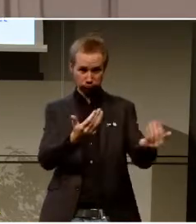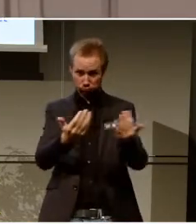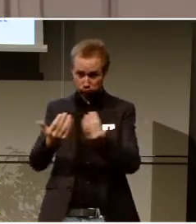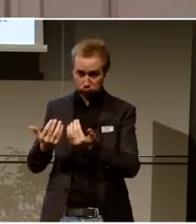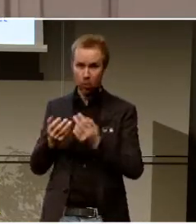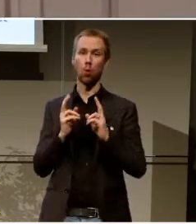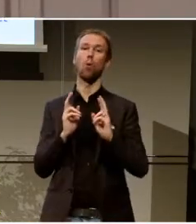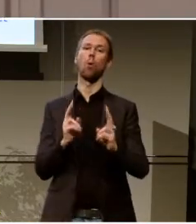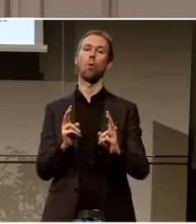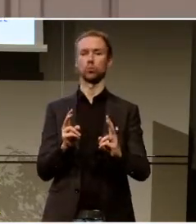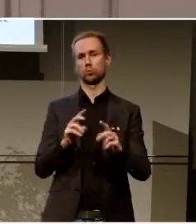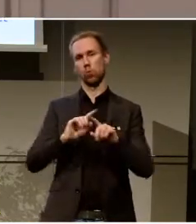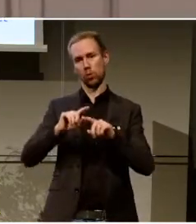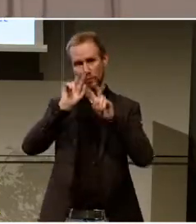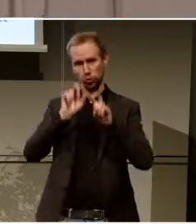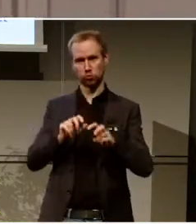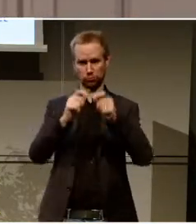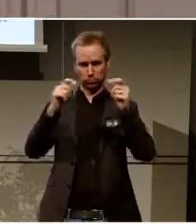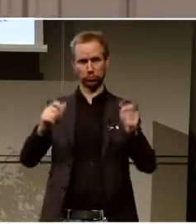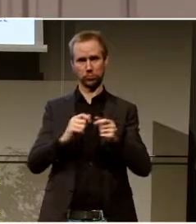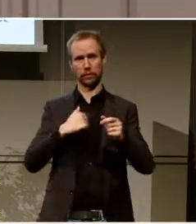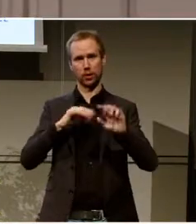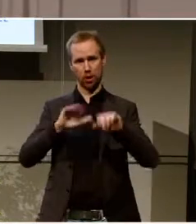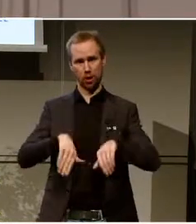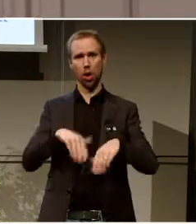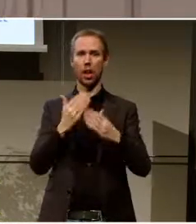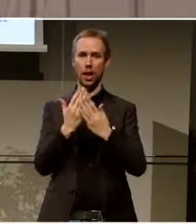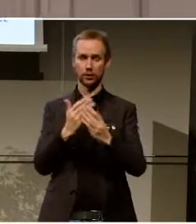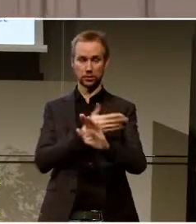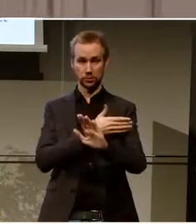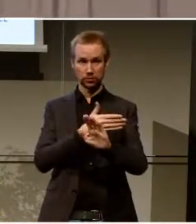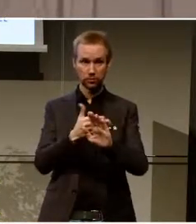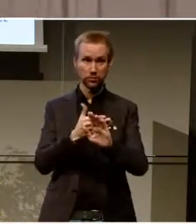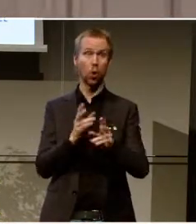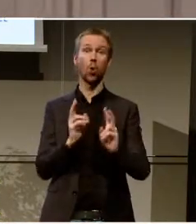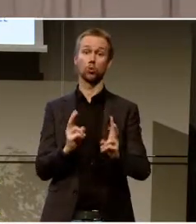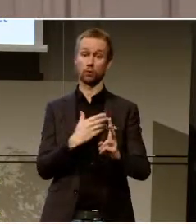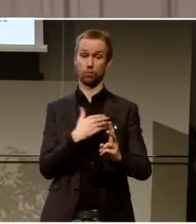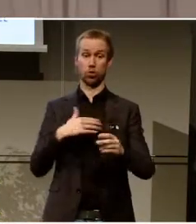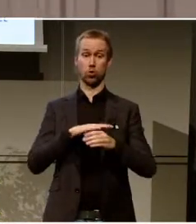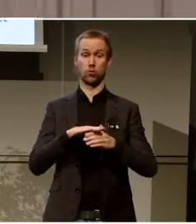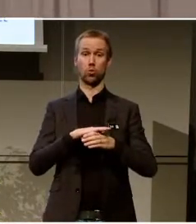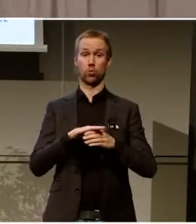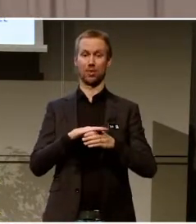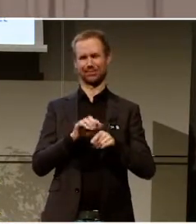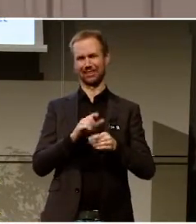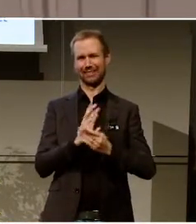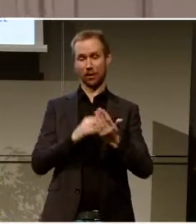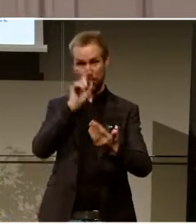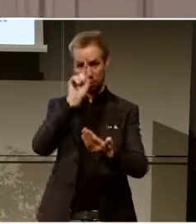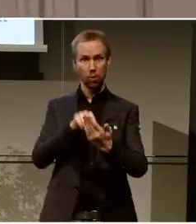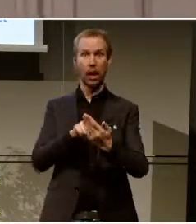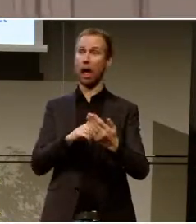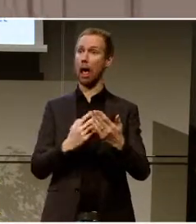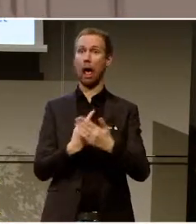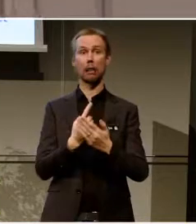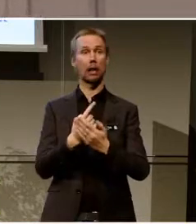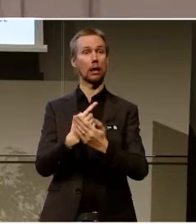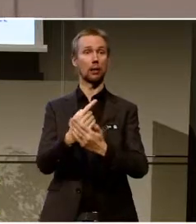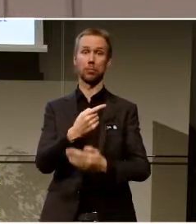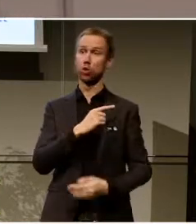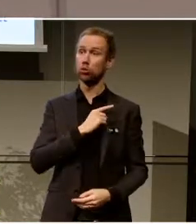gör i arbetet. Det är också ett område, eller ett delmål, där det sker väldigt mycket aktiviteter. Till exempel så är det